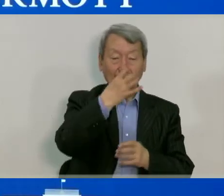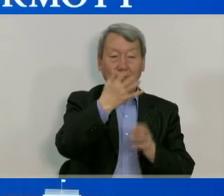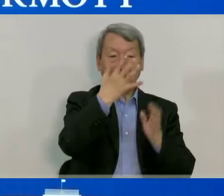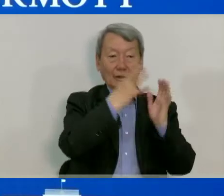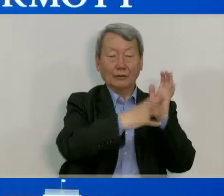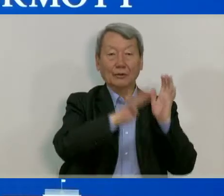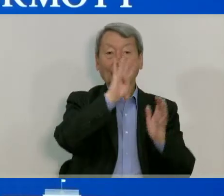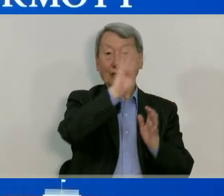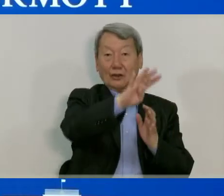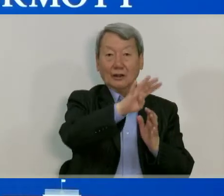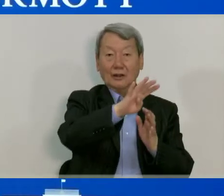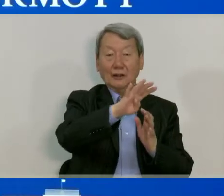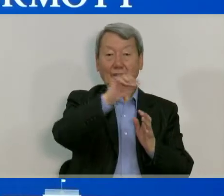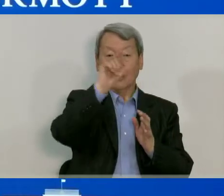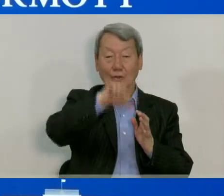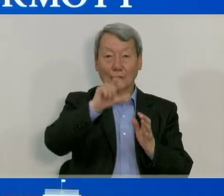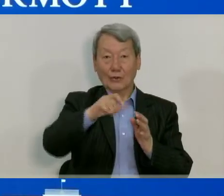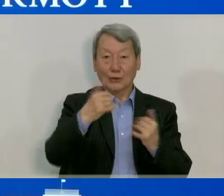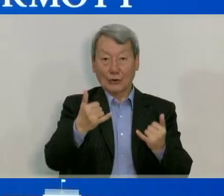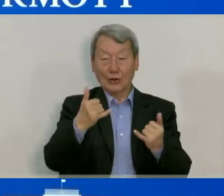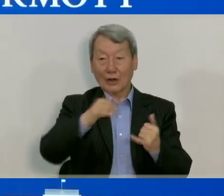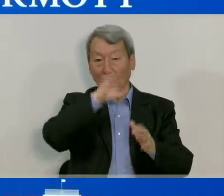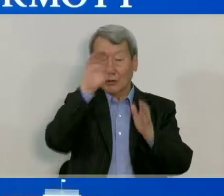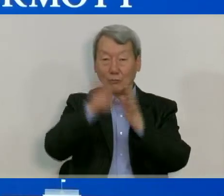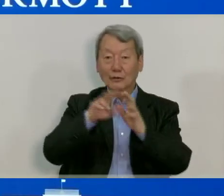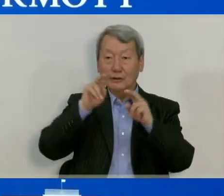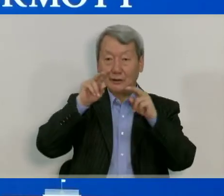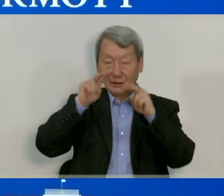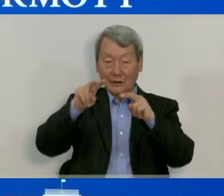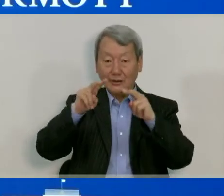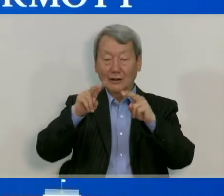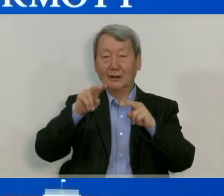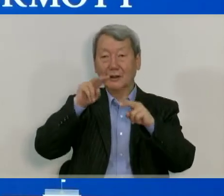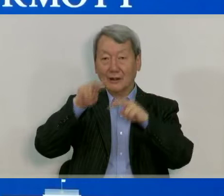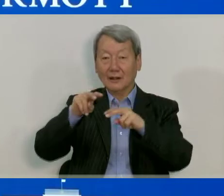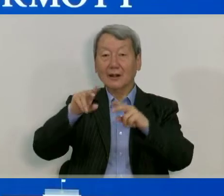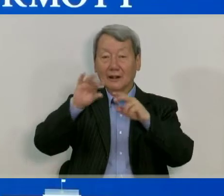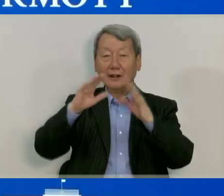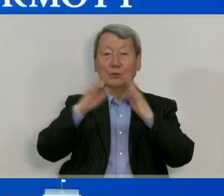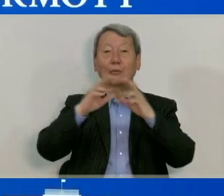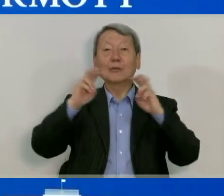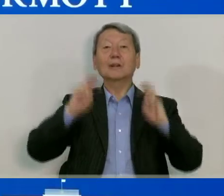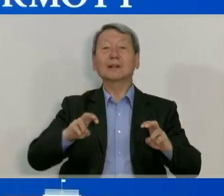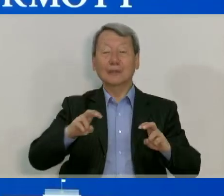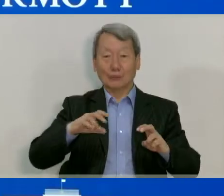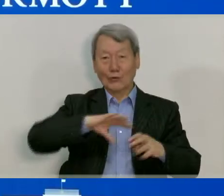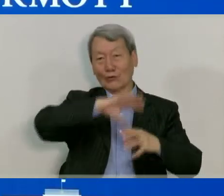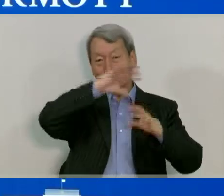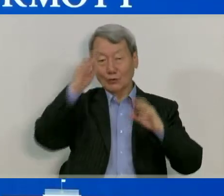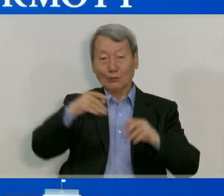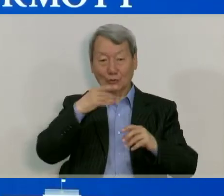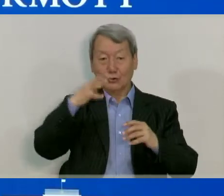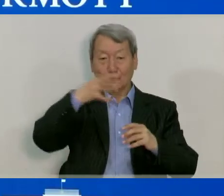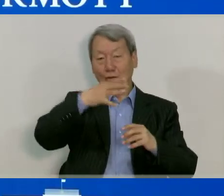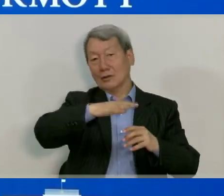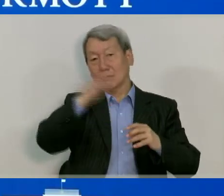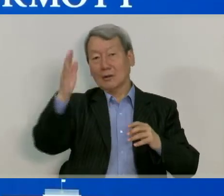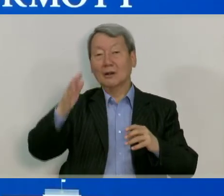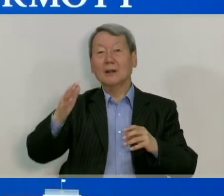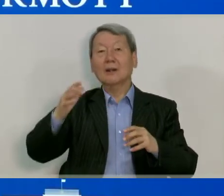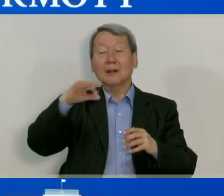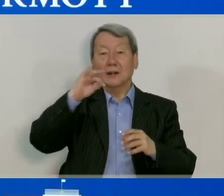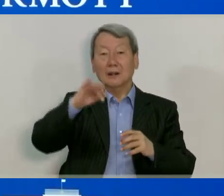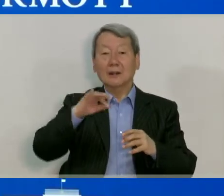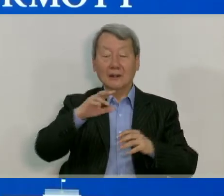4594 человека находится под медицинским наблюдением и в домашнем карантине.